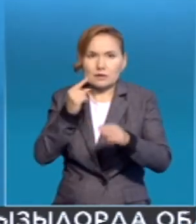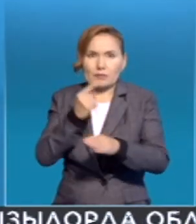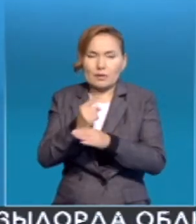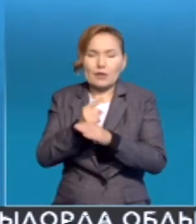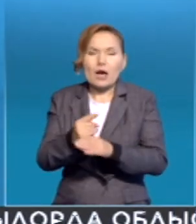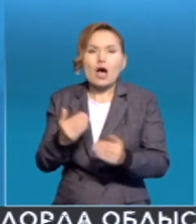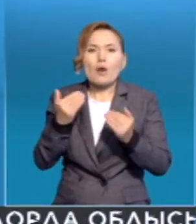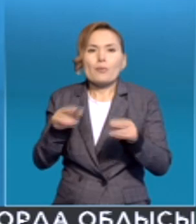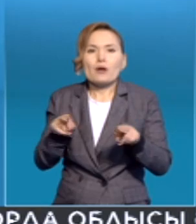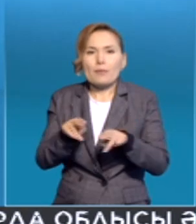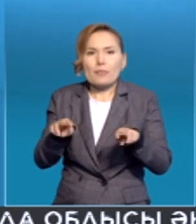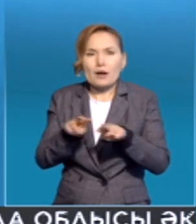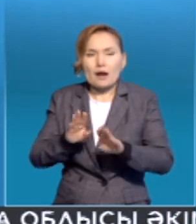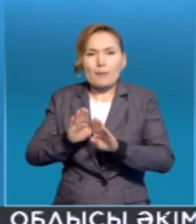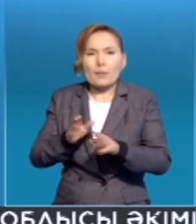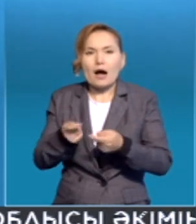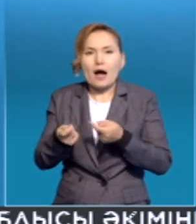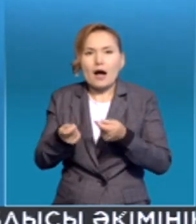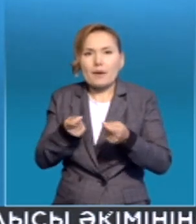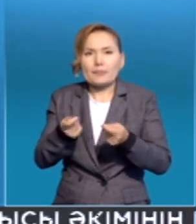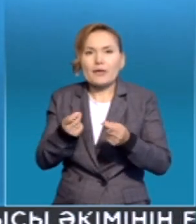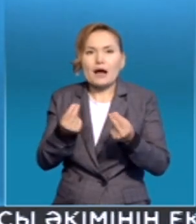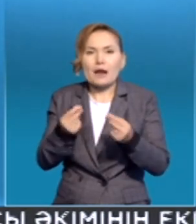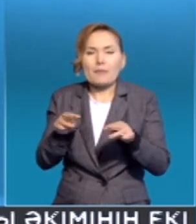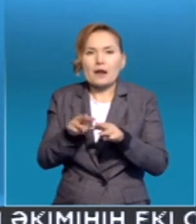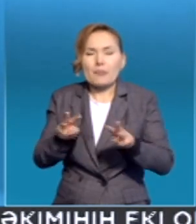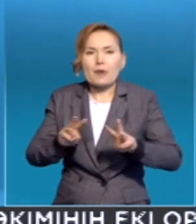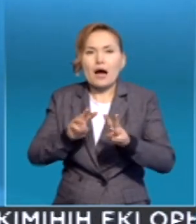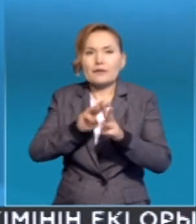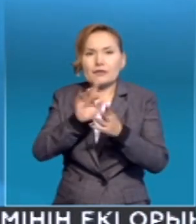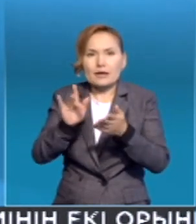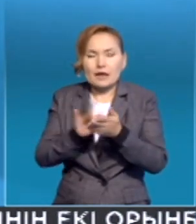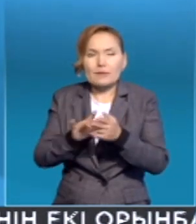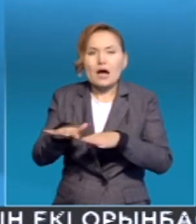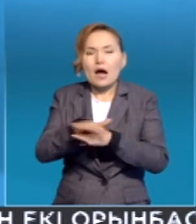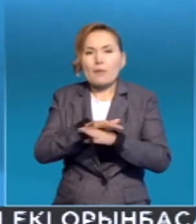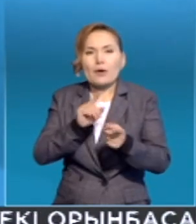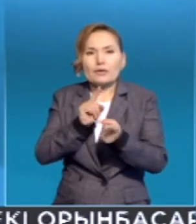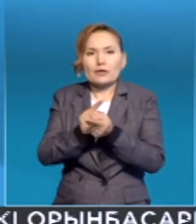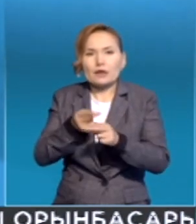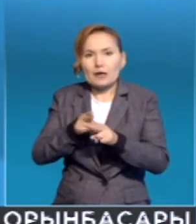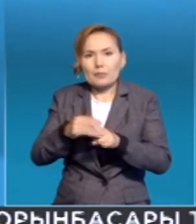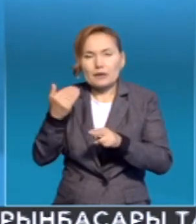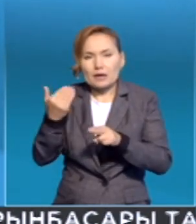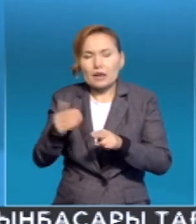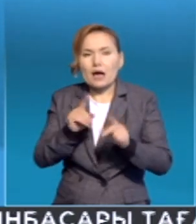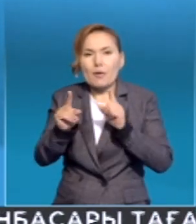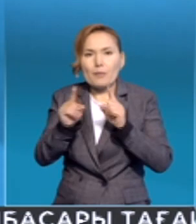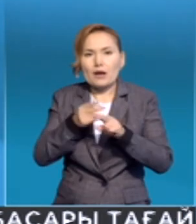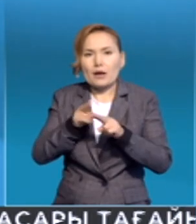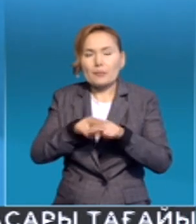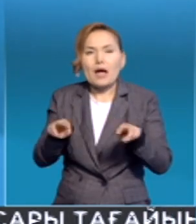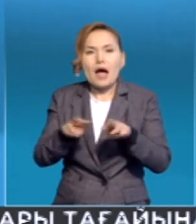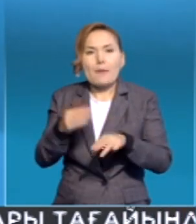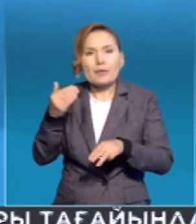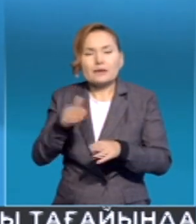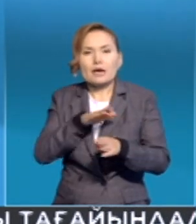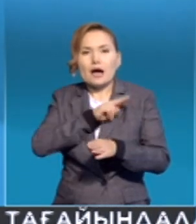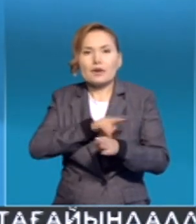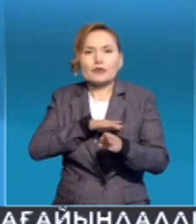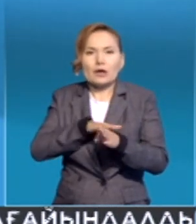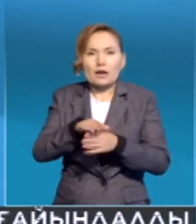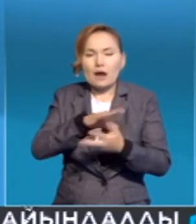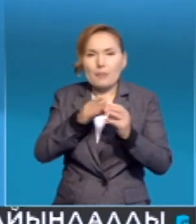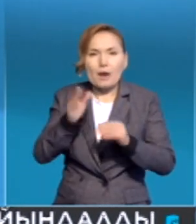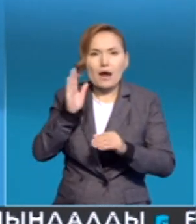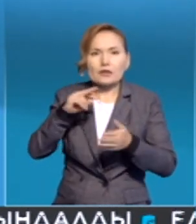Бүгін премьер-министрдің орынбасары қаржы министрі Елорда тұрғындарымен кездесу өткізді. Ерлан Жамаубаевтың төрағалығымен өткен жиында министрліктің атқарған жұмыстары